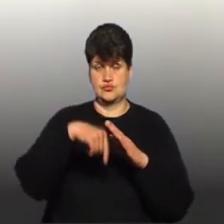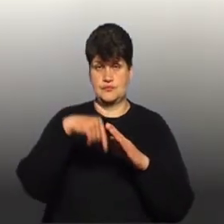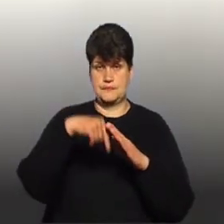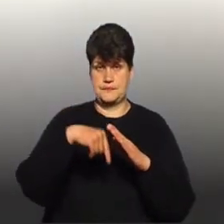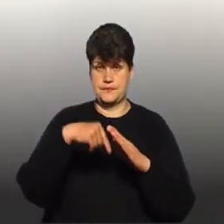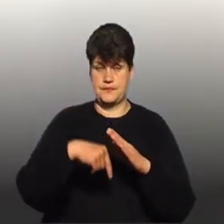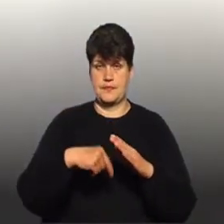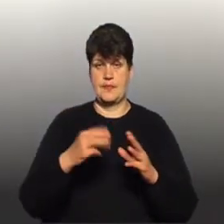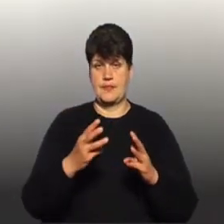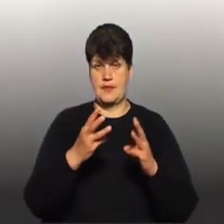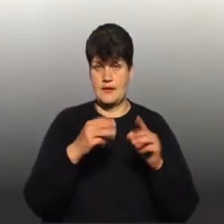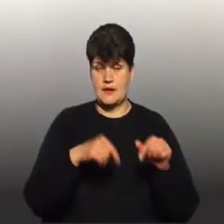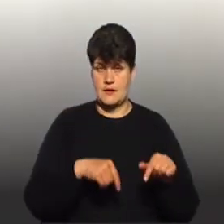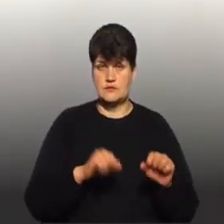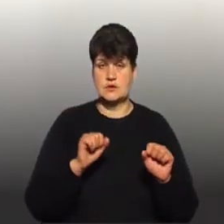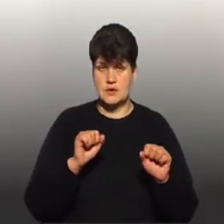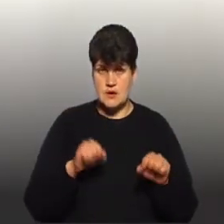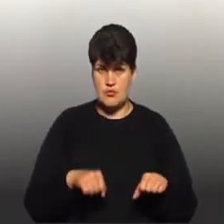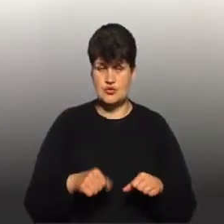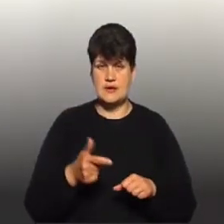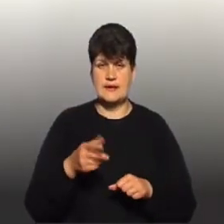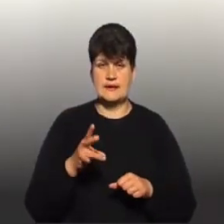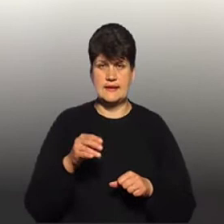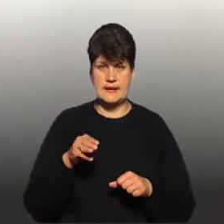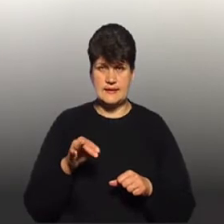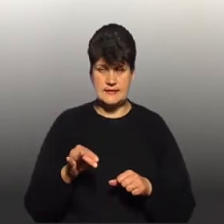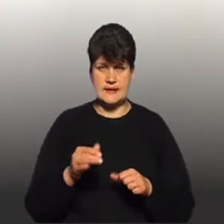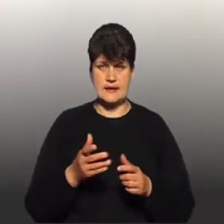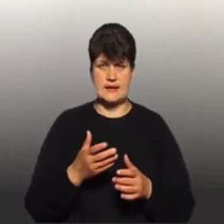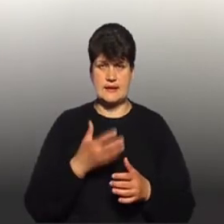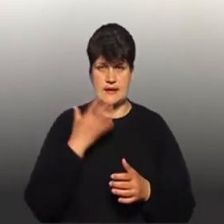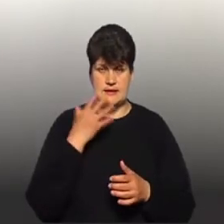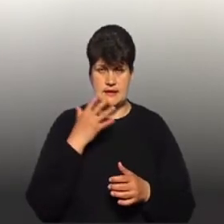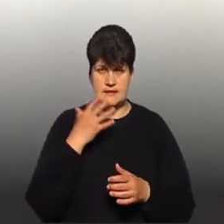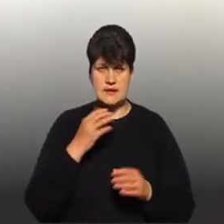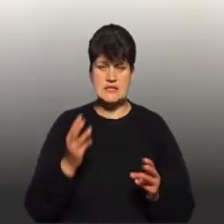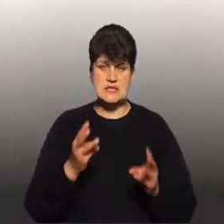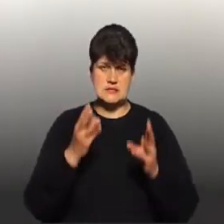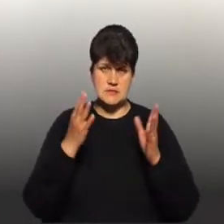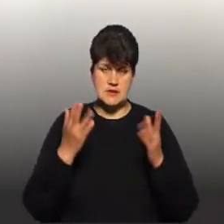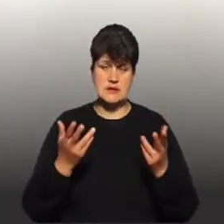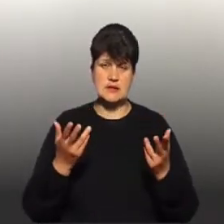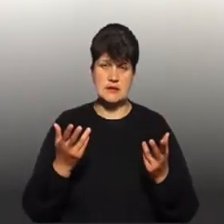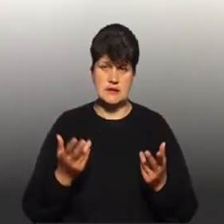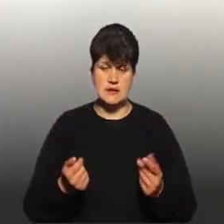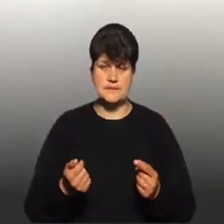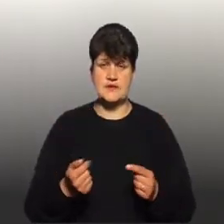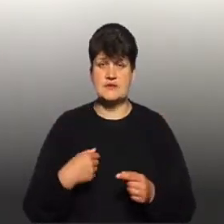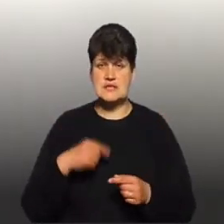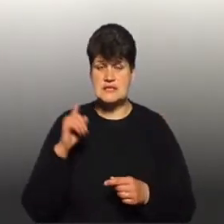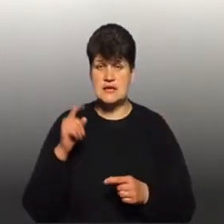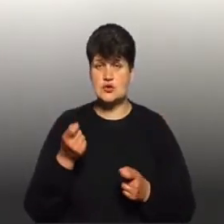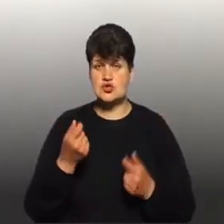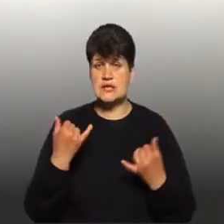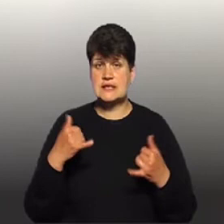відходи. І вони можуть от гнити, нагріватися і спалахувати. Однозначно, так? Однозначно, так. Угу. Ви знаєте, трошки дивно, що ця